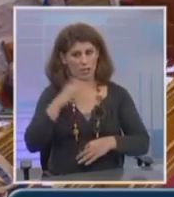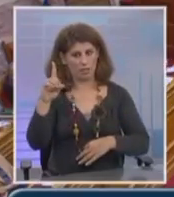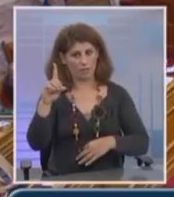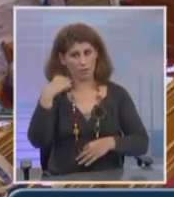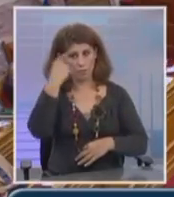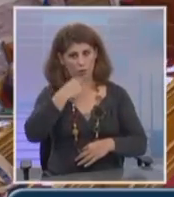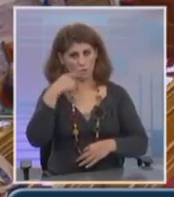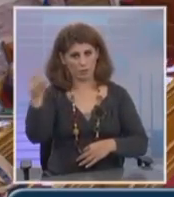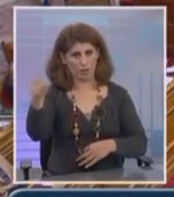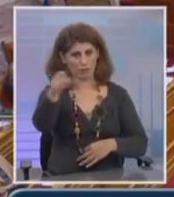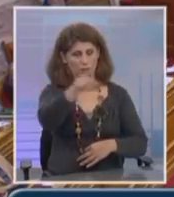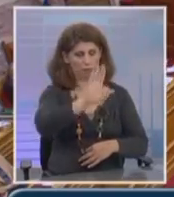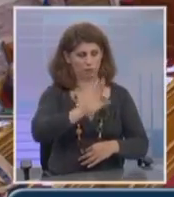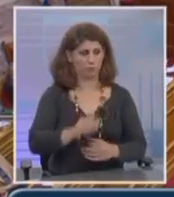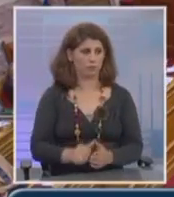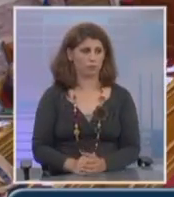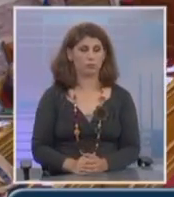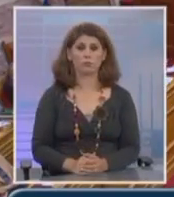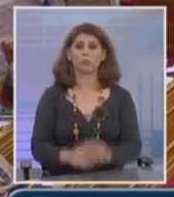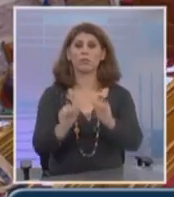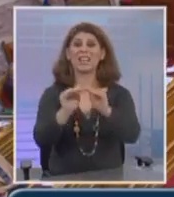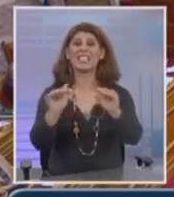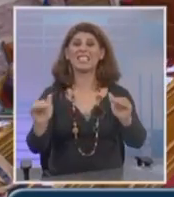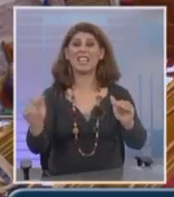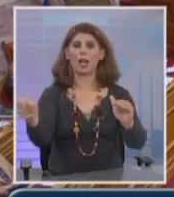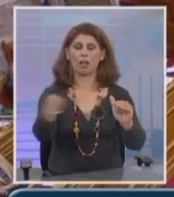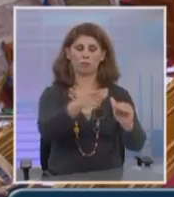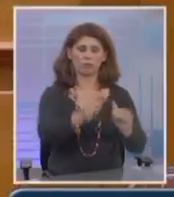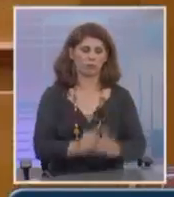αναφέρθηκα προσωπικά. Και σαν να μην αρκεί. Ήσυχα. Και σαν να